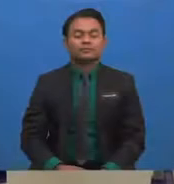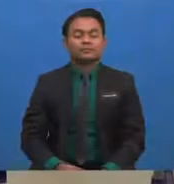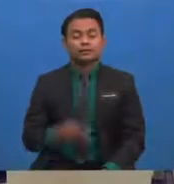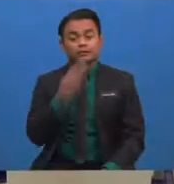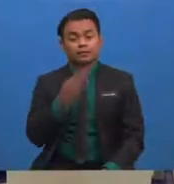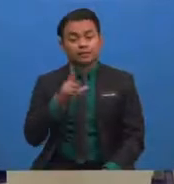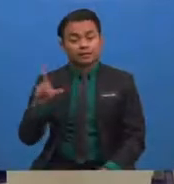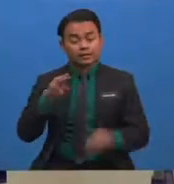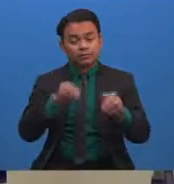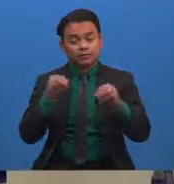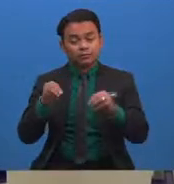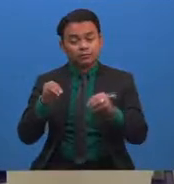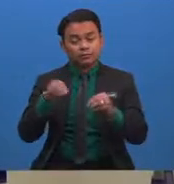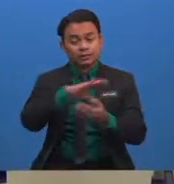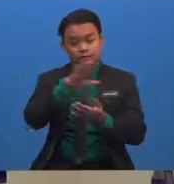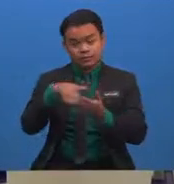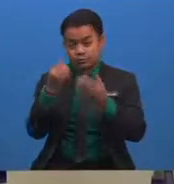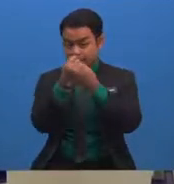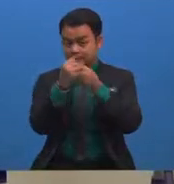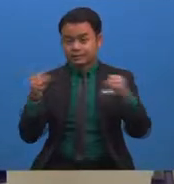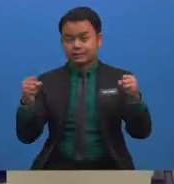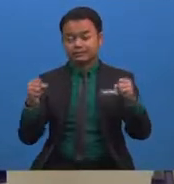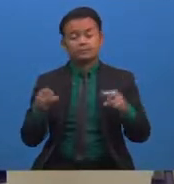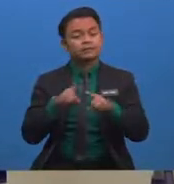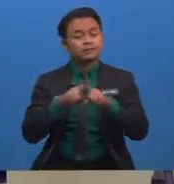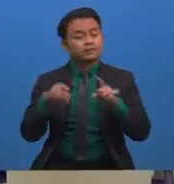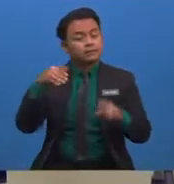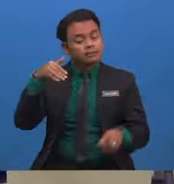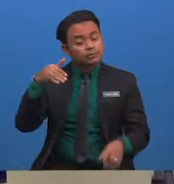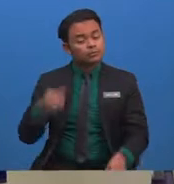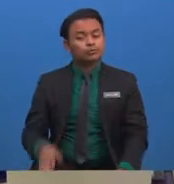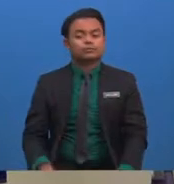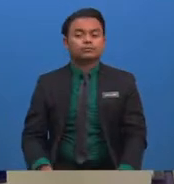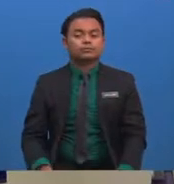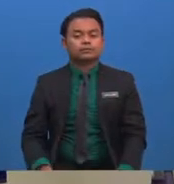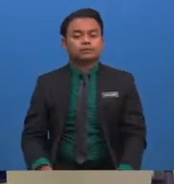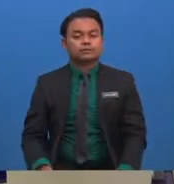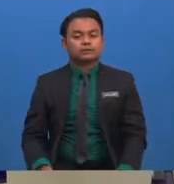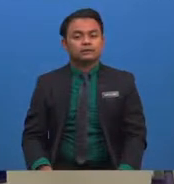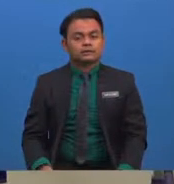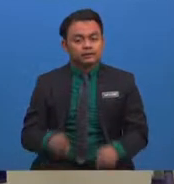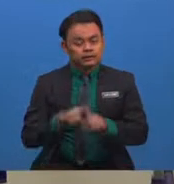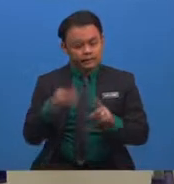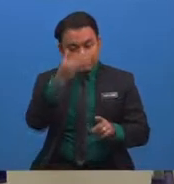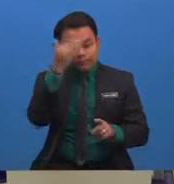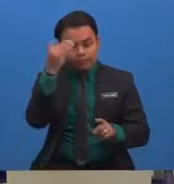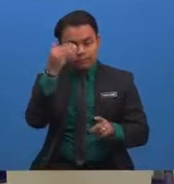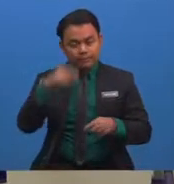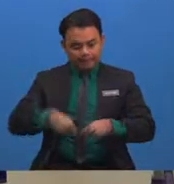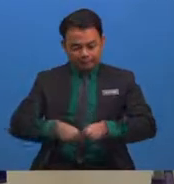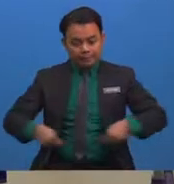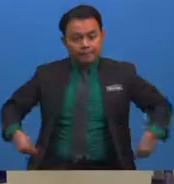Baiklah murid-murid, kamu sudah bersedia? Tapi sebelum itu, jangan lupa memakai apron, penutup